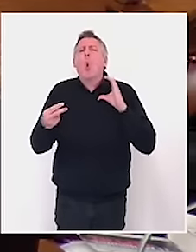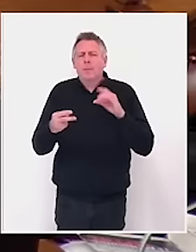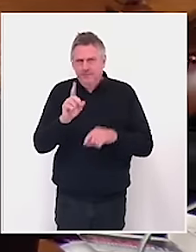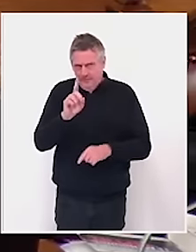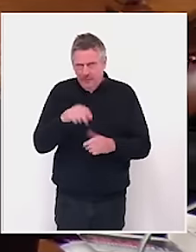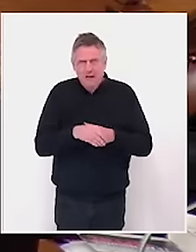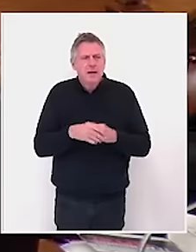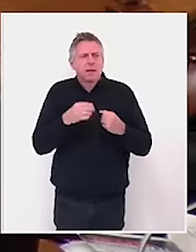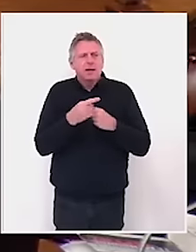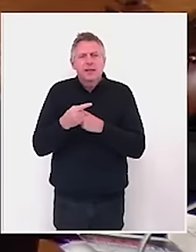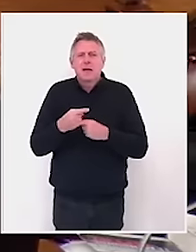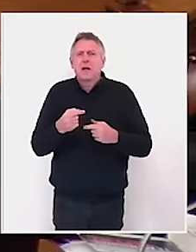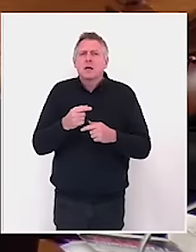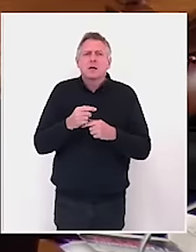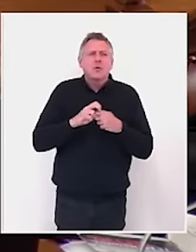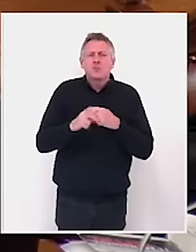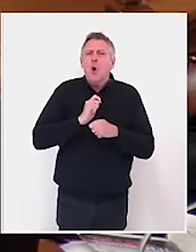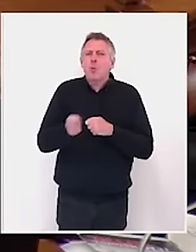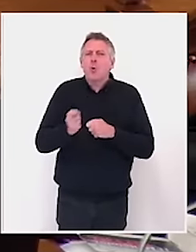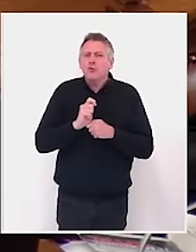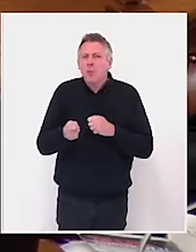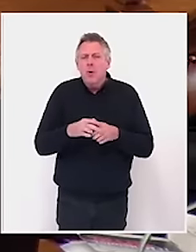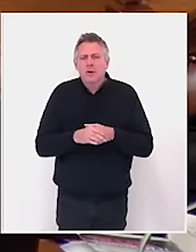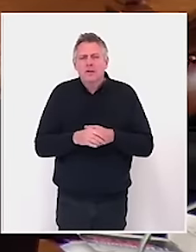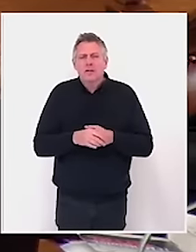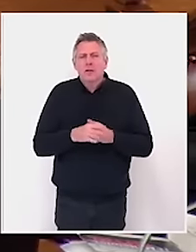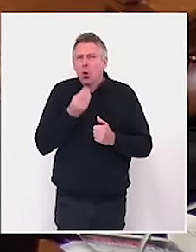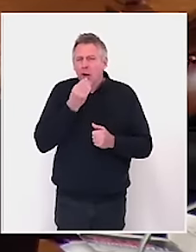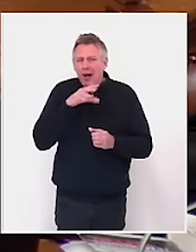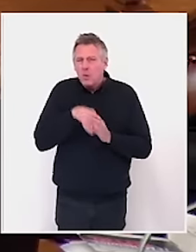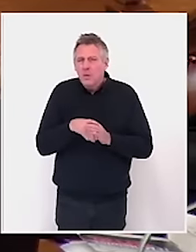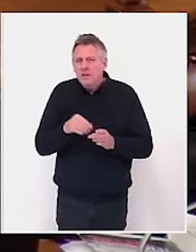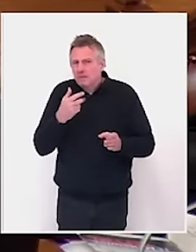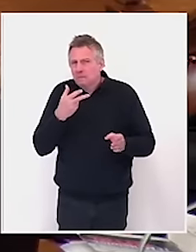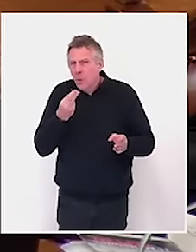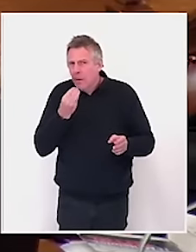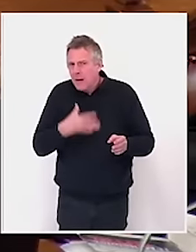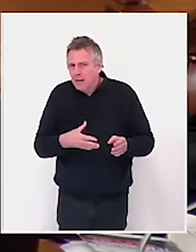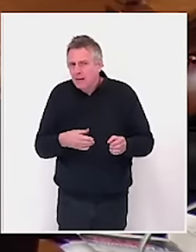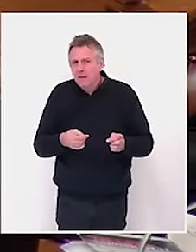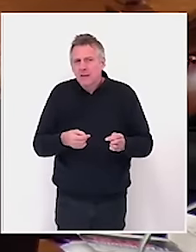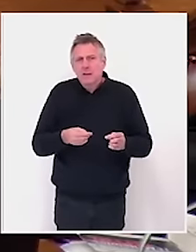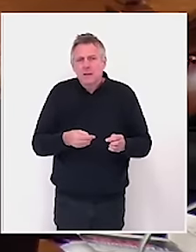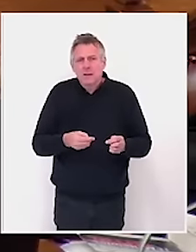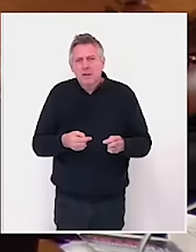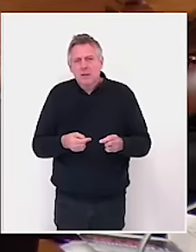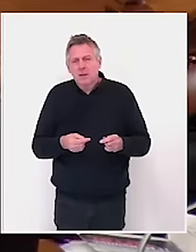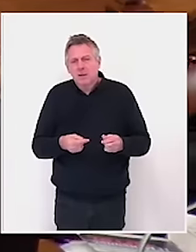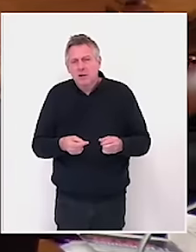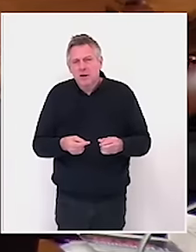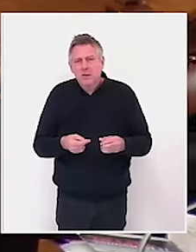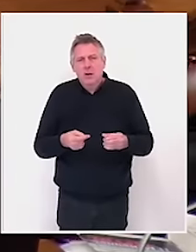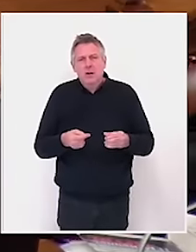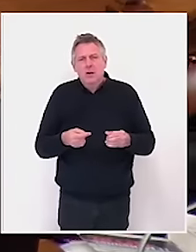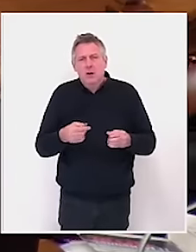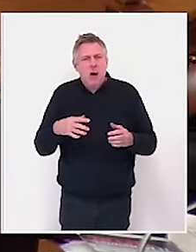au remboursement des transports et puis des repas, si j'ai bien compris. Et nous, on pense qu'il faudrait qu'il y ait un rattrapage